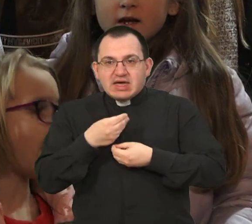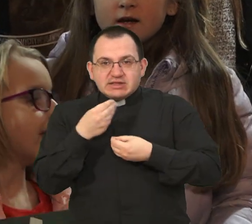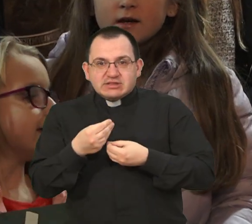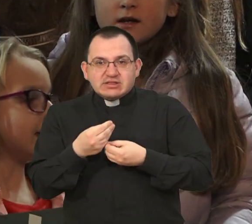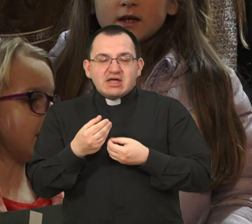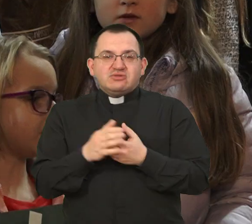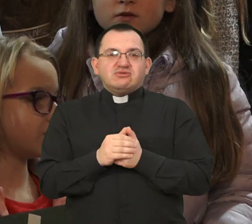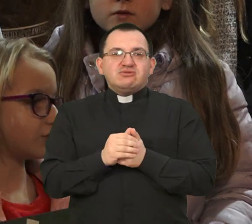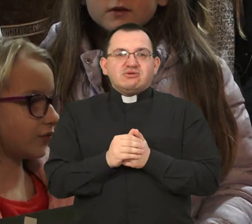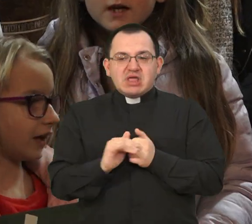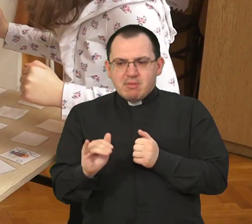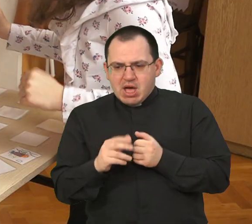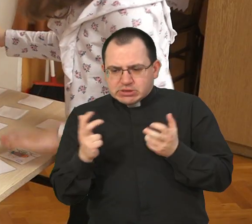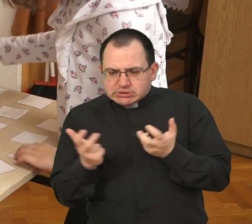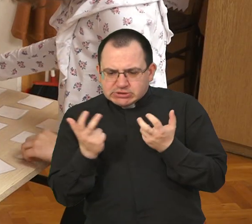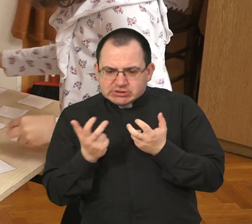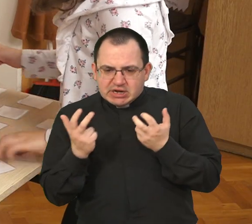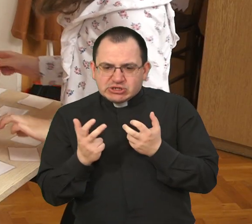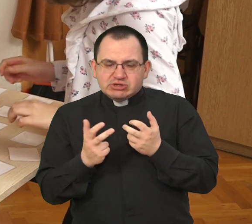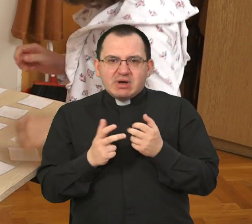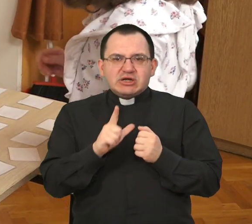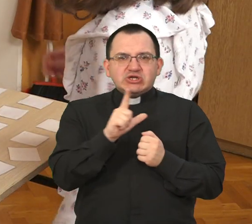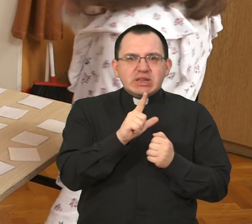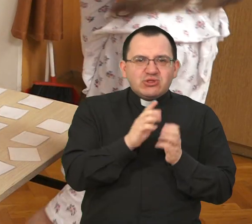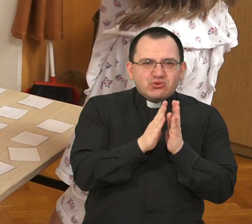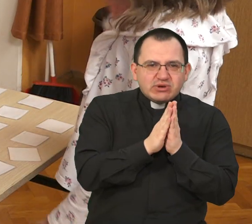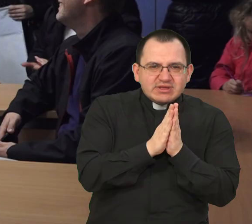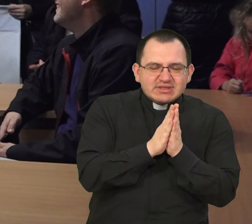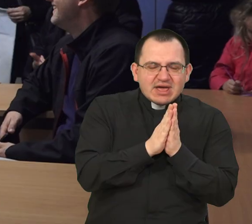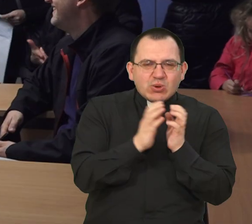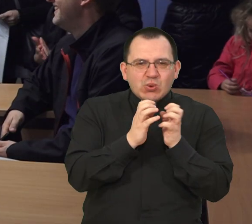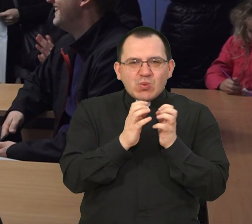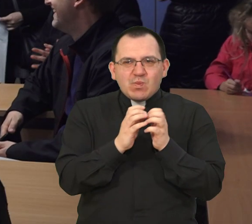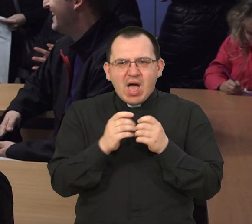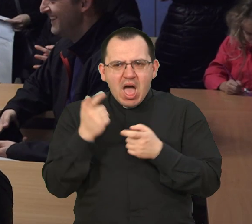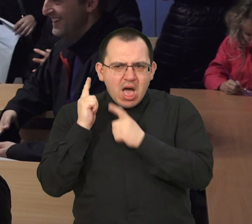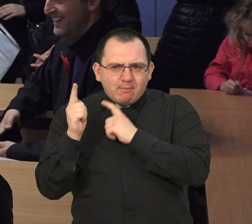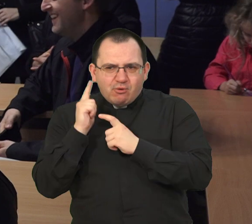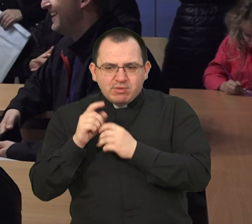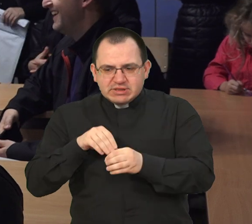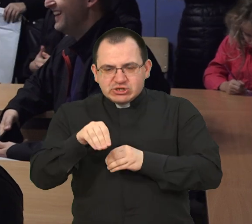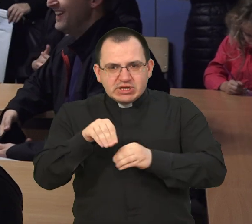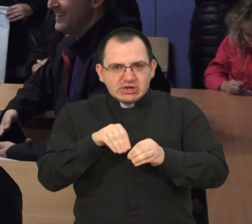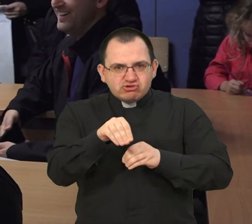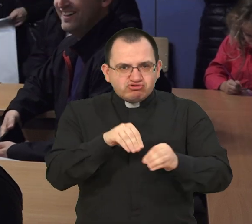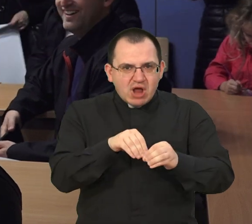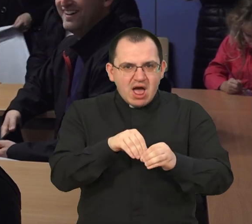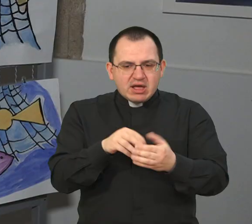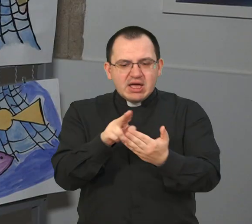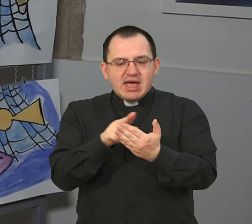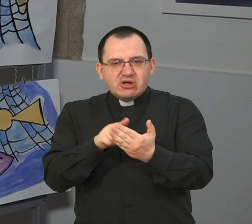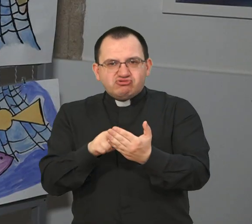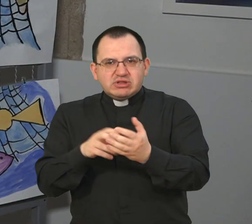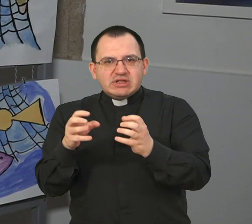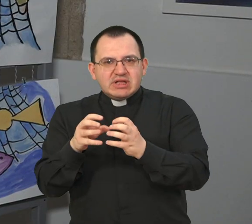recitatori, bajkoljubci, mali istraživači, liturgijska grupa, mali povjesničari, šahovska grupa Konrad,